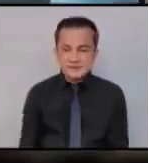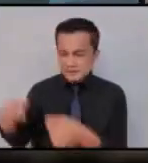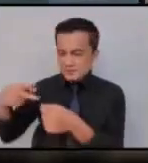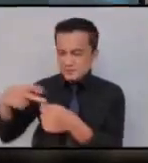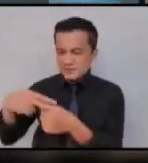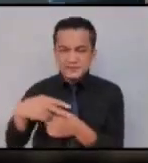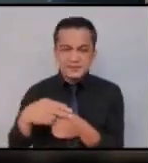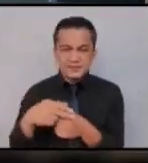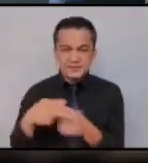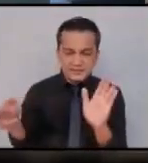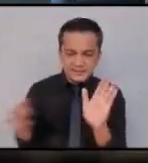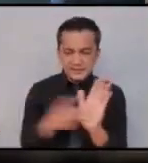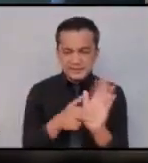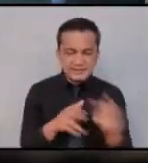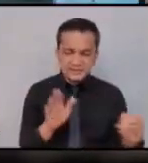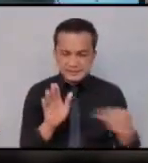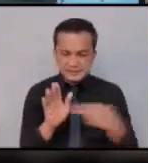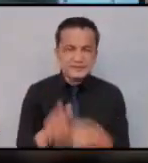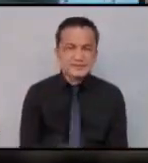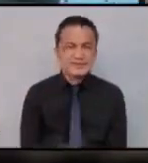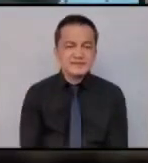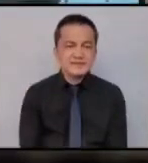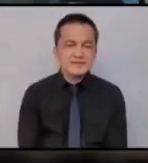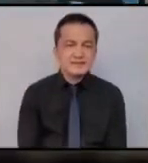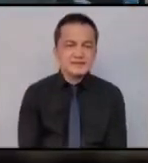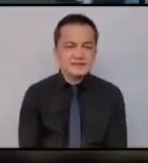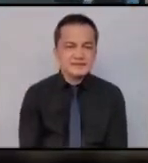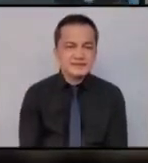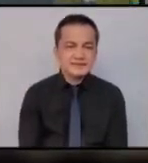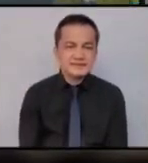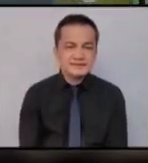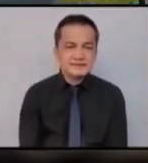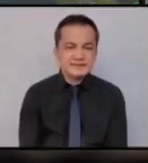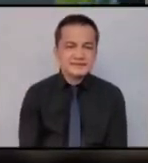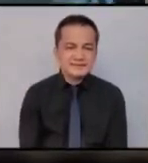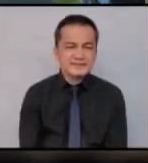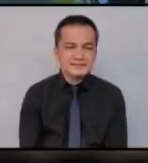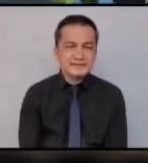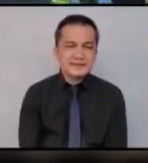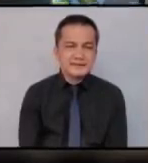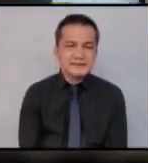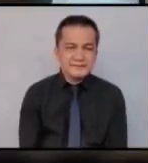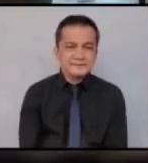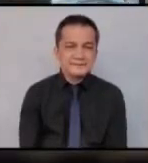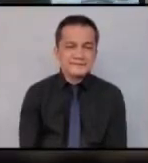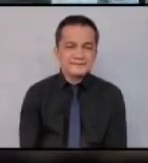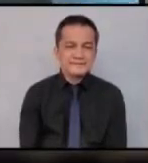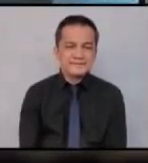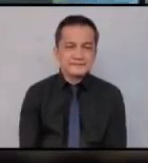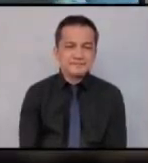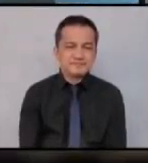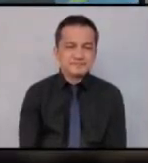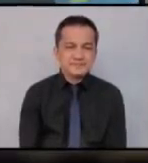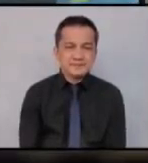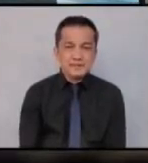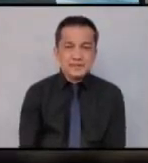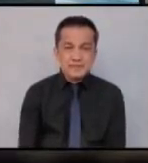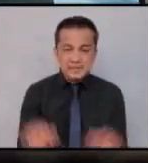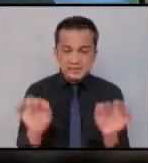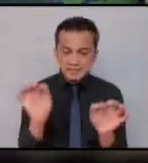ang ating googly eyes sambaru. Ito yung ating googly eyes. So, idikit muna natin mga pakpakal quality, di